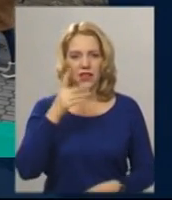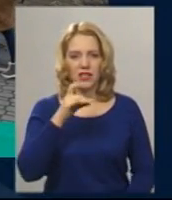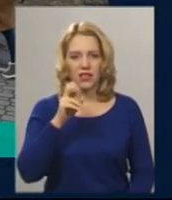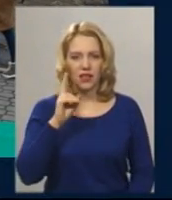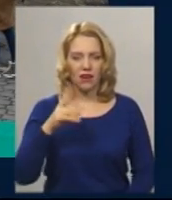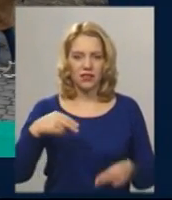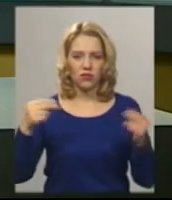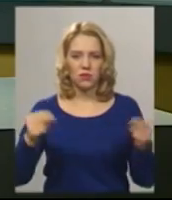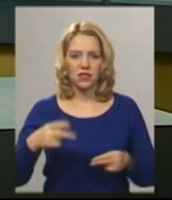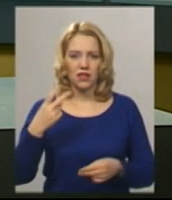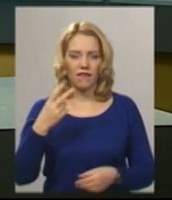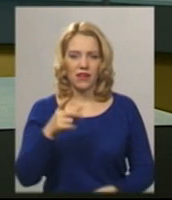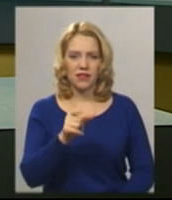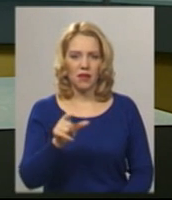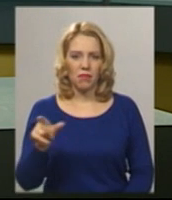пар.